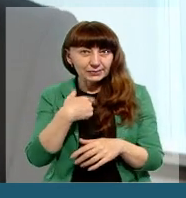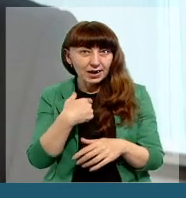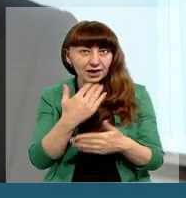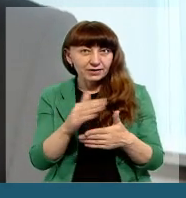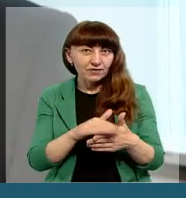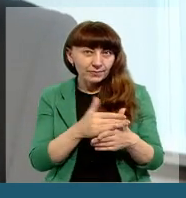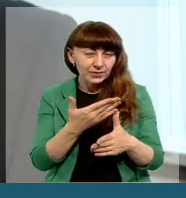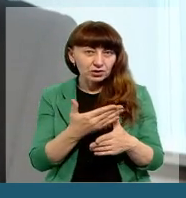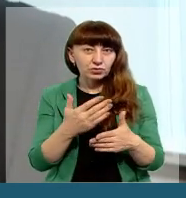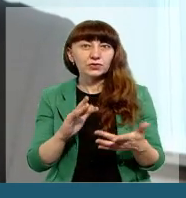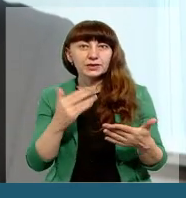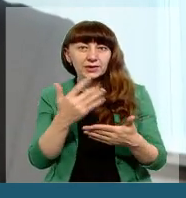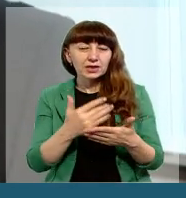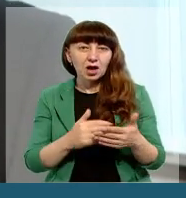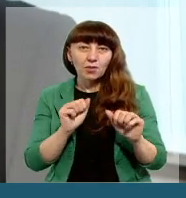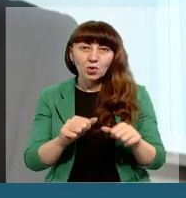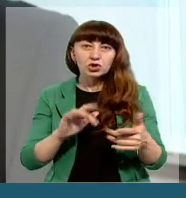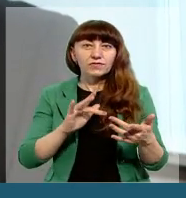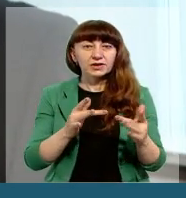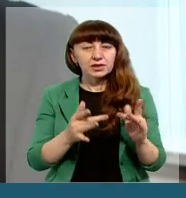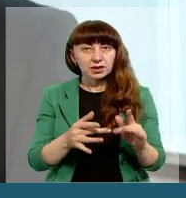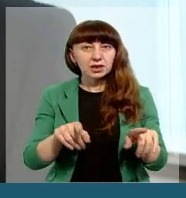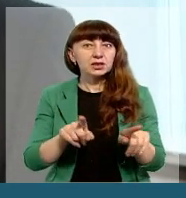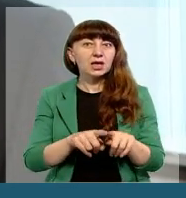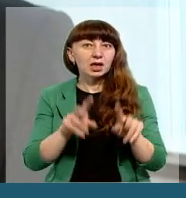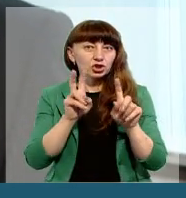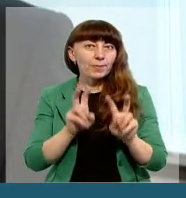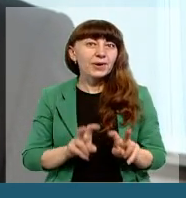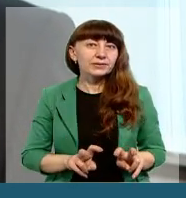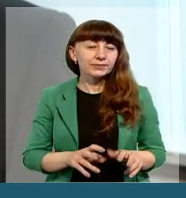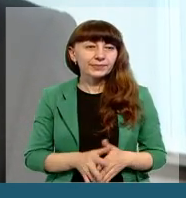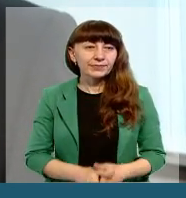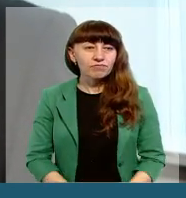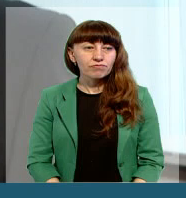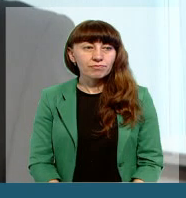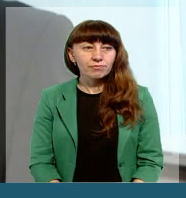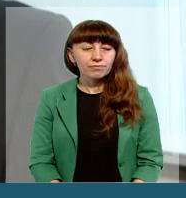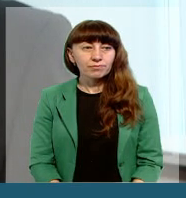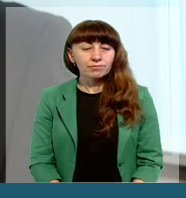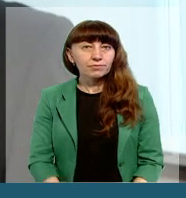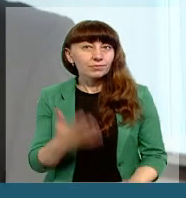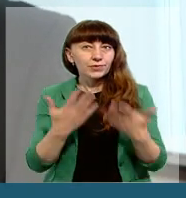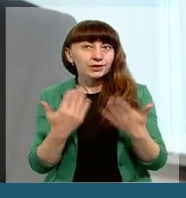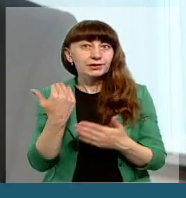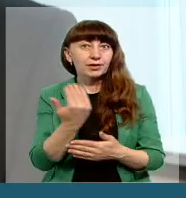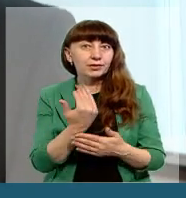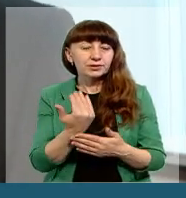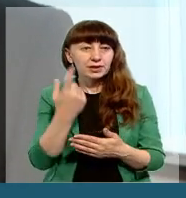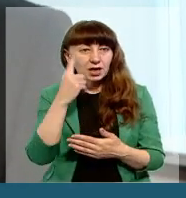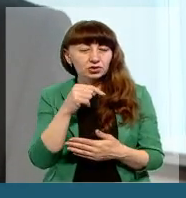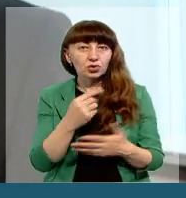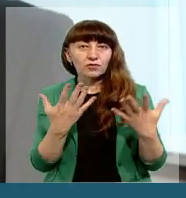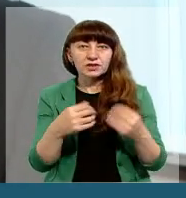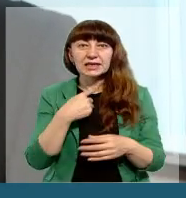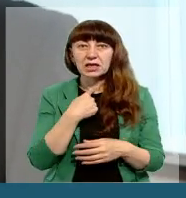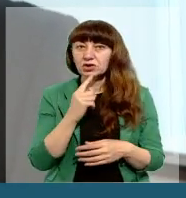на онлайн-сервисе на сайте местных исполнительных органов. Также, если вы знаете, что в день